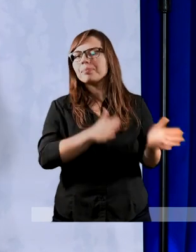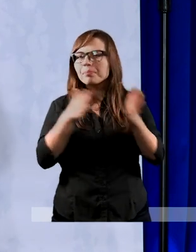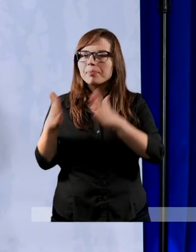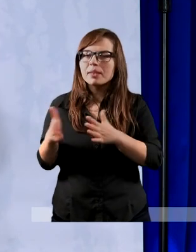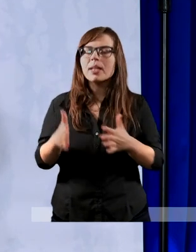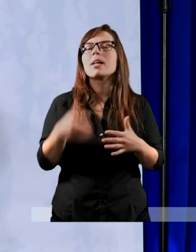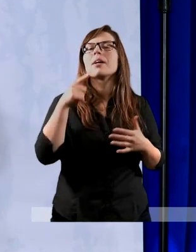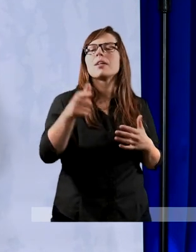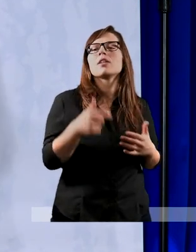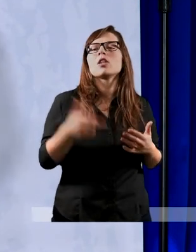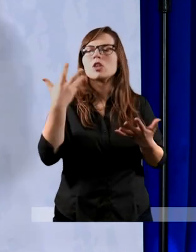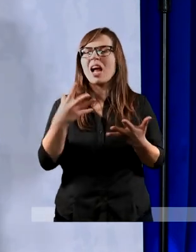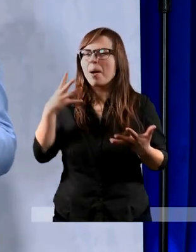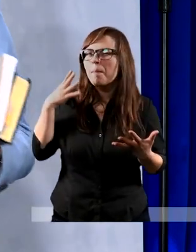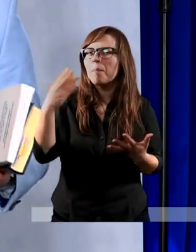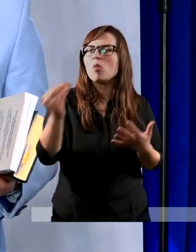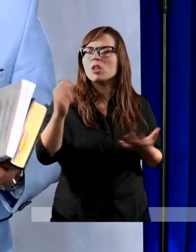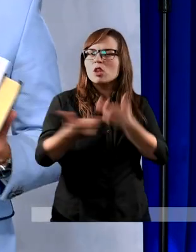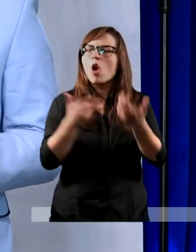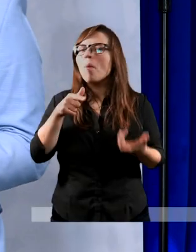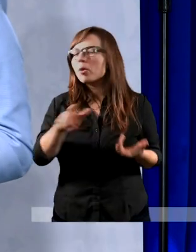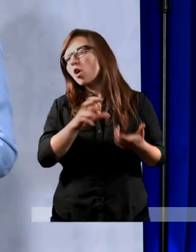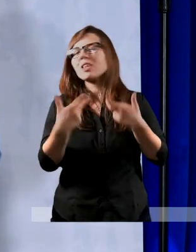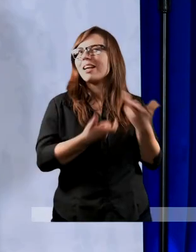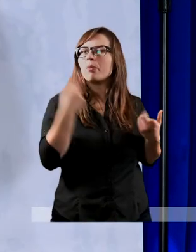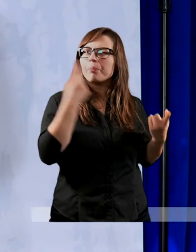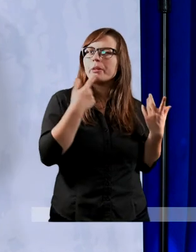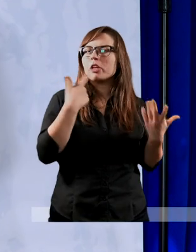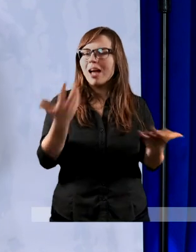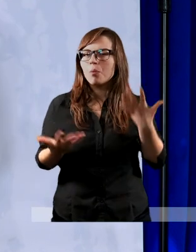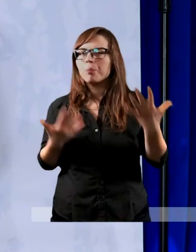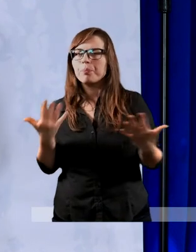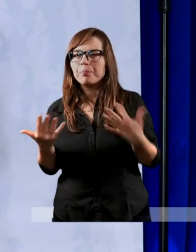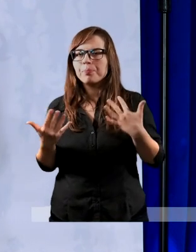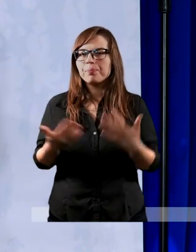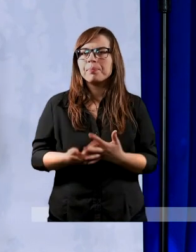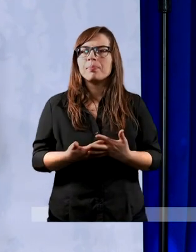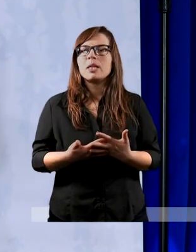I zmagałem się z myślami, czy pójść i zrobić to, czy tego nie zrobić.